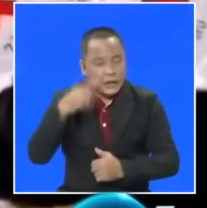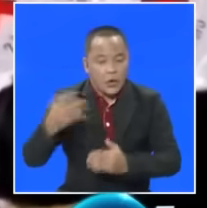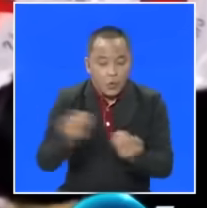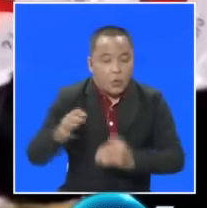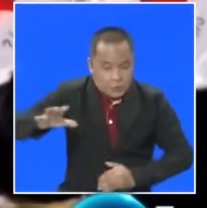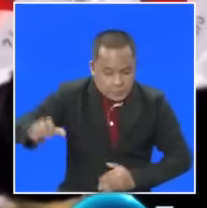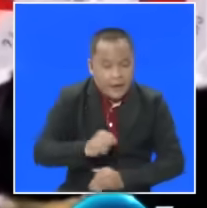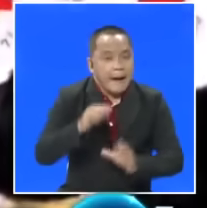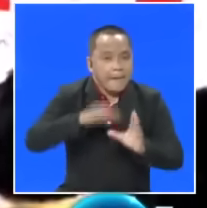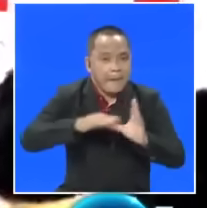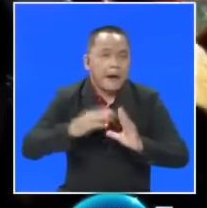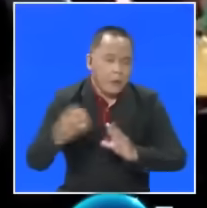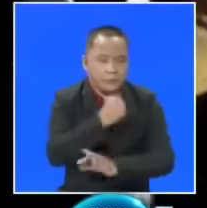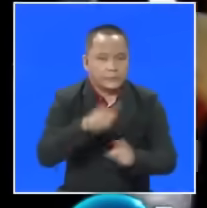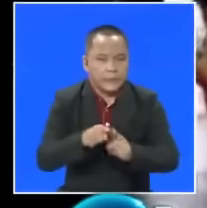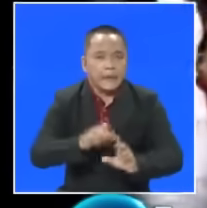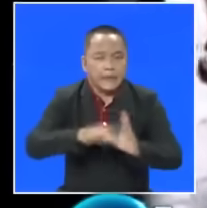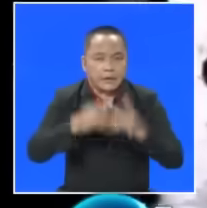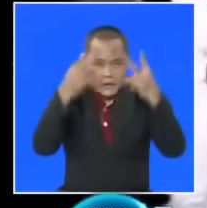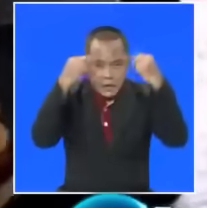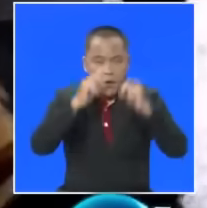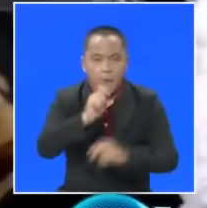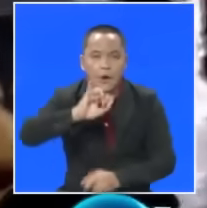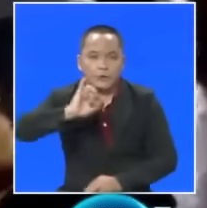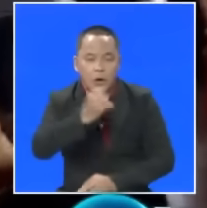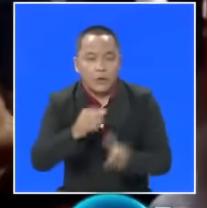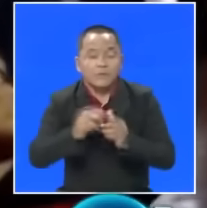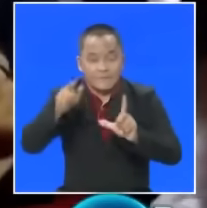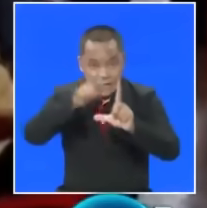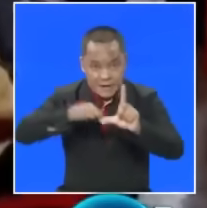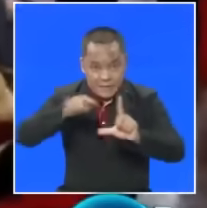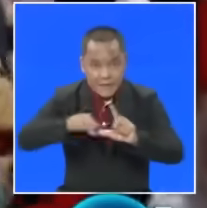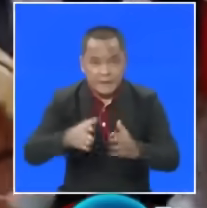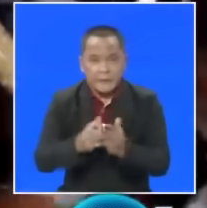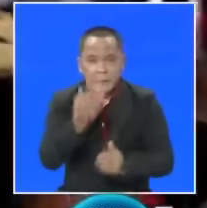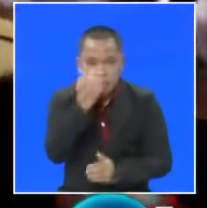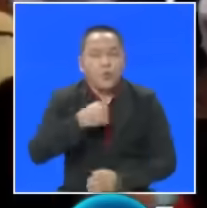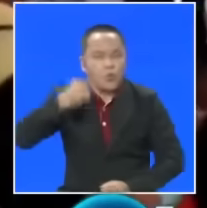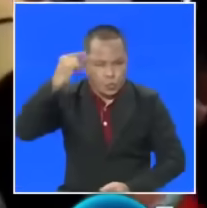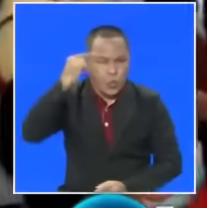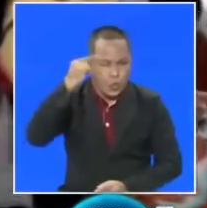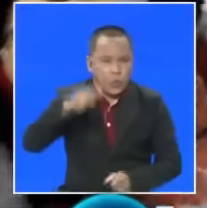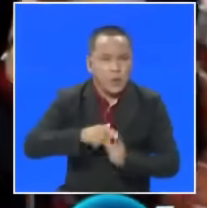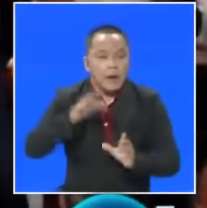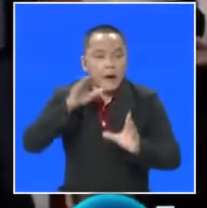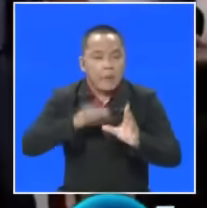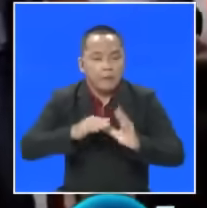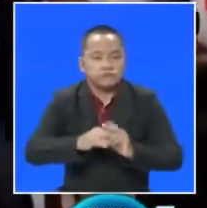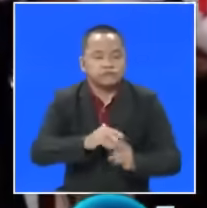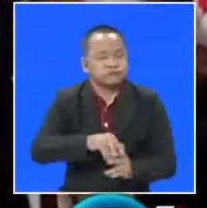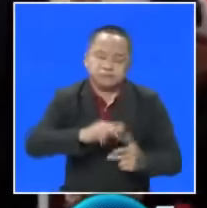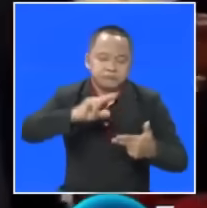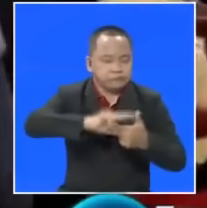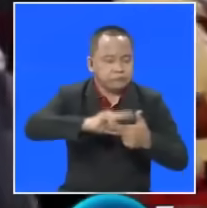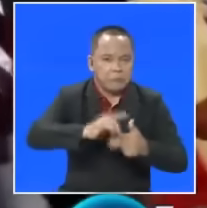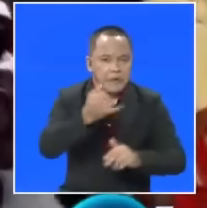มาหวนคืนสนามการเมืองโดยลงนายกอบจในนามก้าวไกลเพราะรู้แล้วว่าลงในนามพลังประชารั